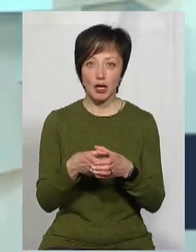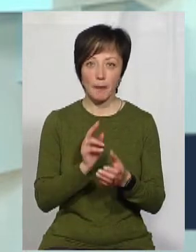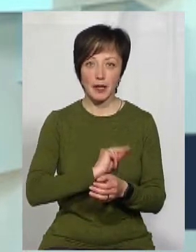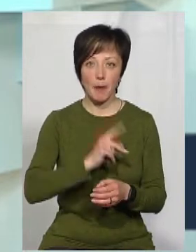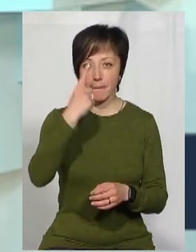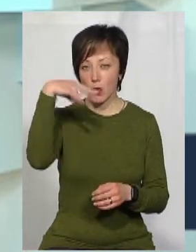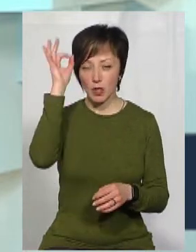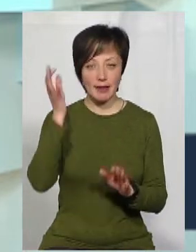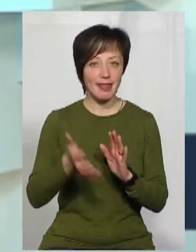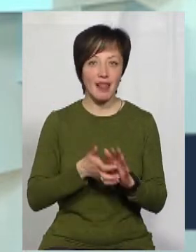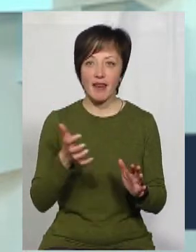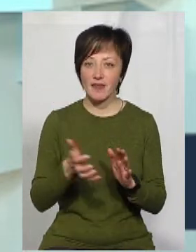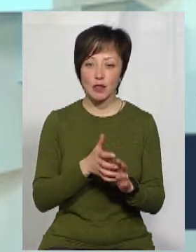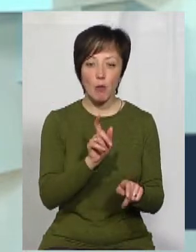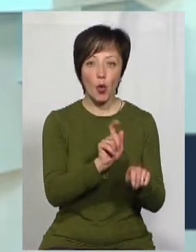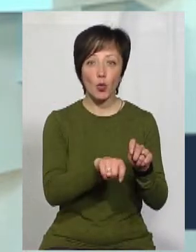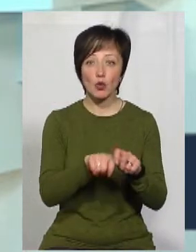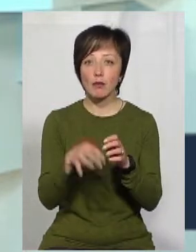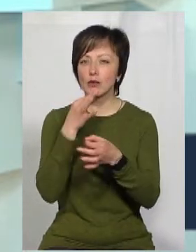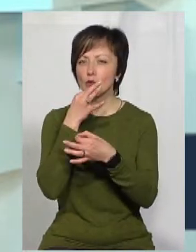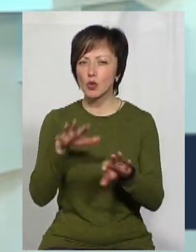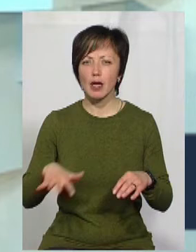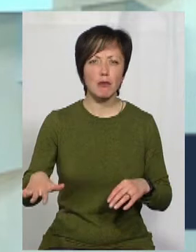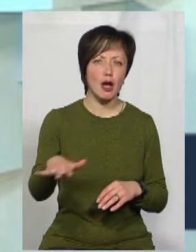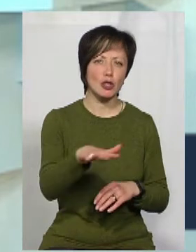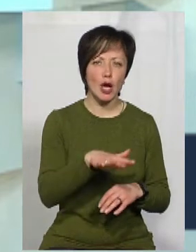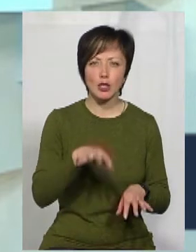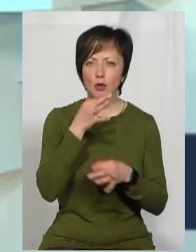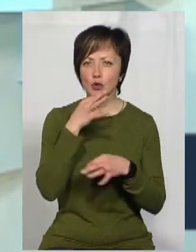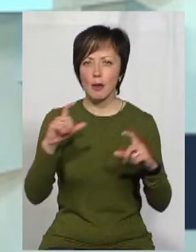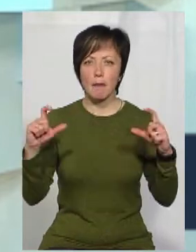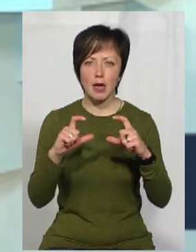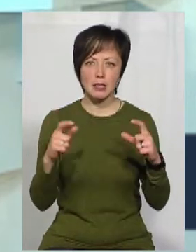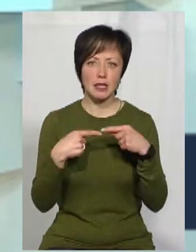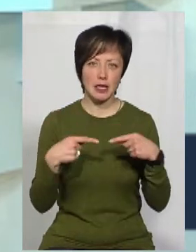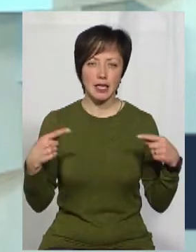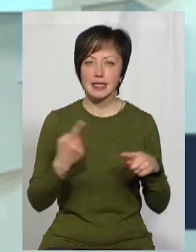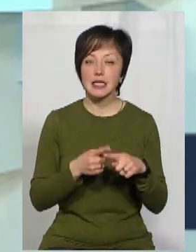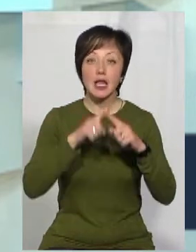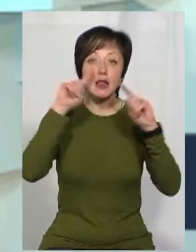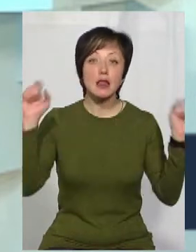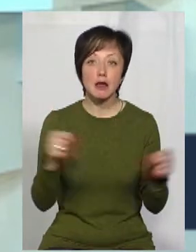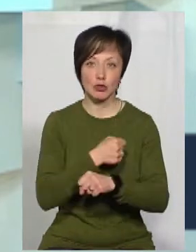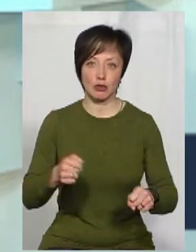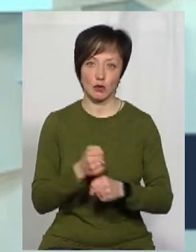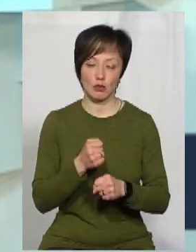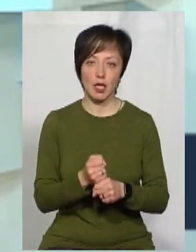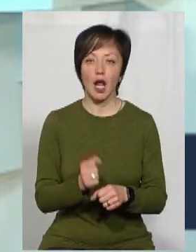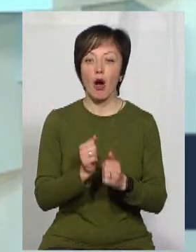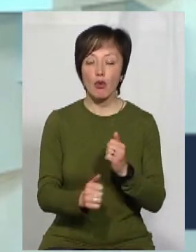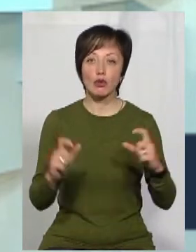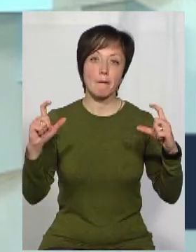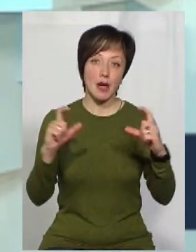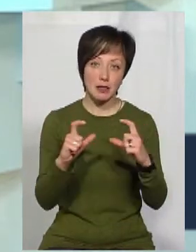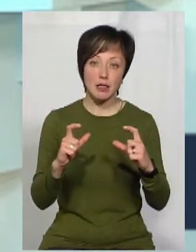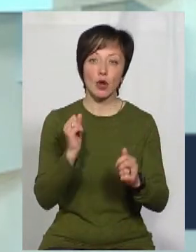чисельності поліції не вистачить, щоб проконтролювати будь-який майданчик, будь-який магазин і так далі. Це нереально зробити. Біля кожного